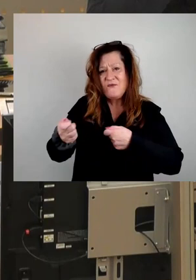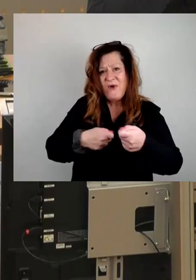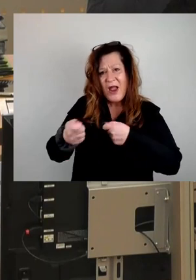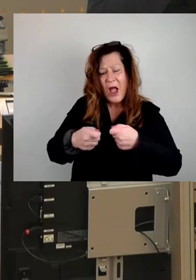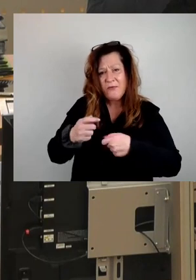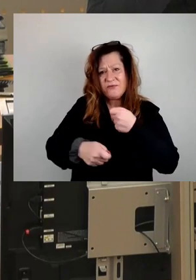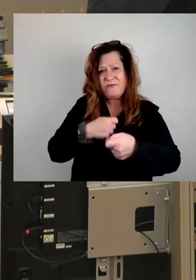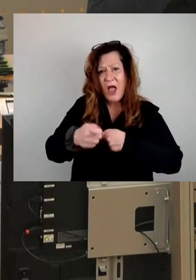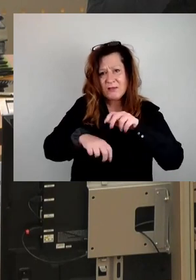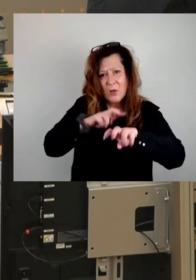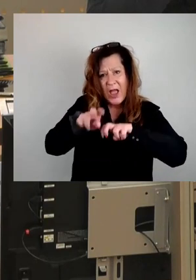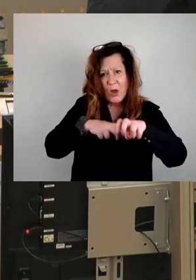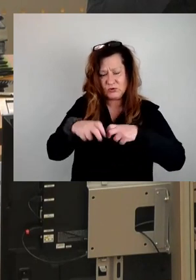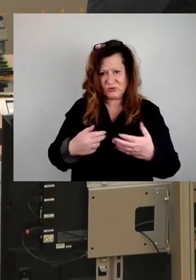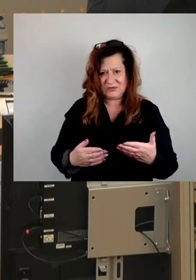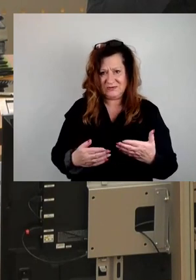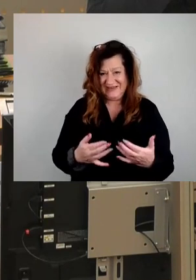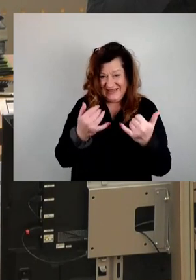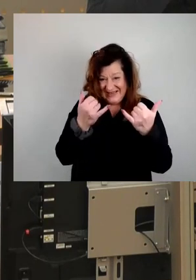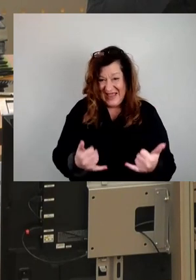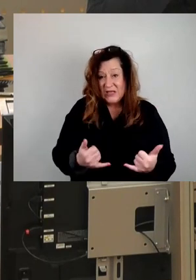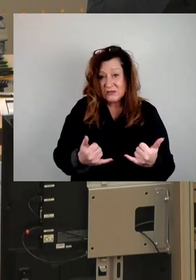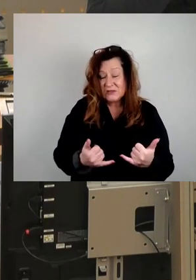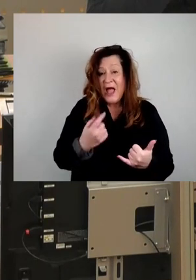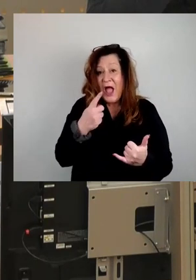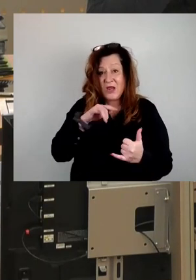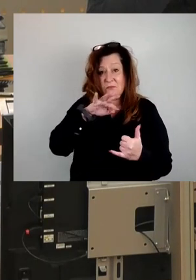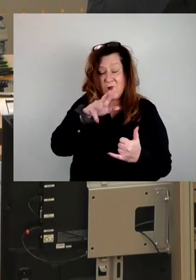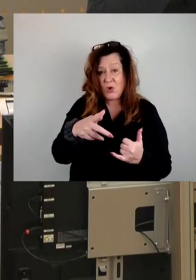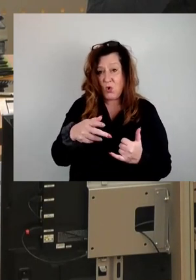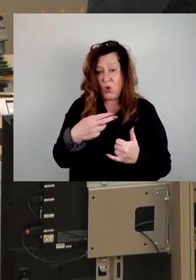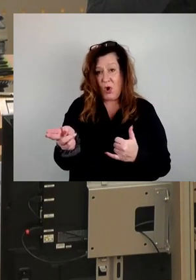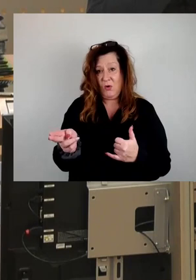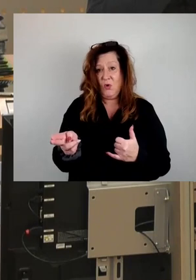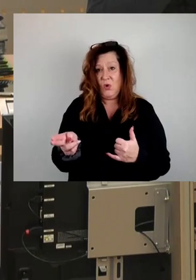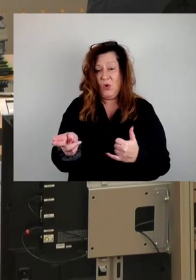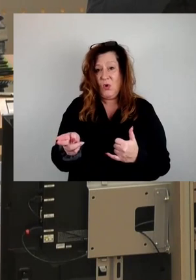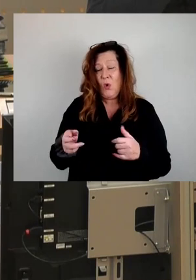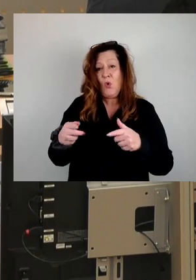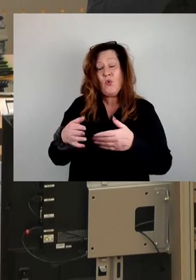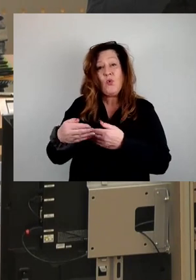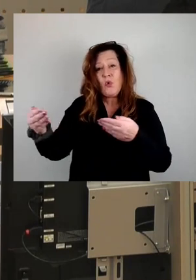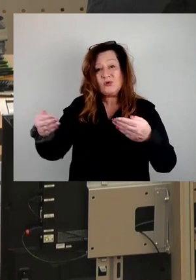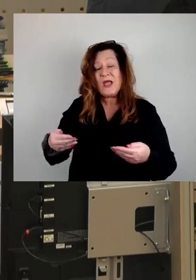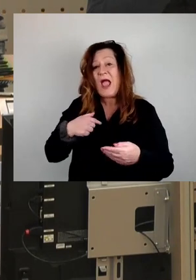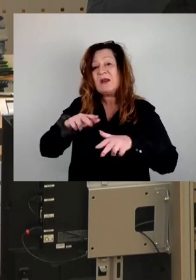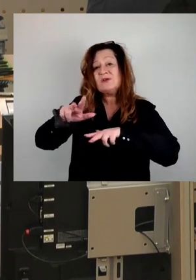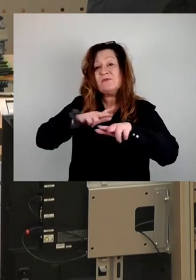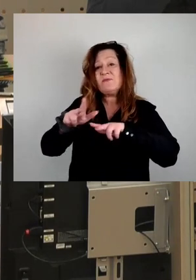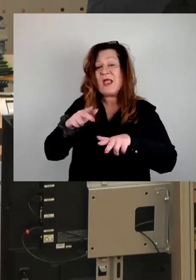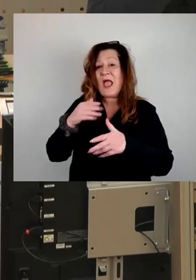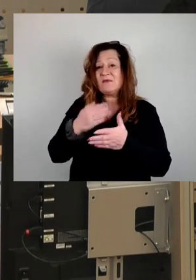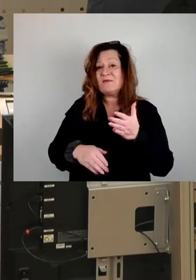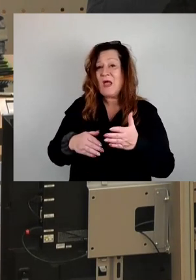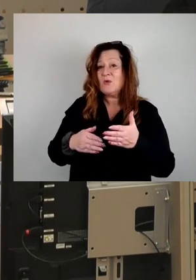Nun diskutieren wir heute über einen Kaufpreis von fast 1 Million Euro für Grundstücke, die laut aktueller Verkehrswertermittlung gerade einmal